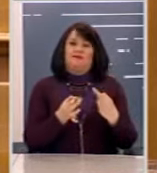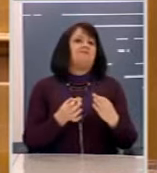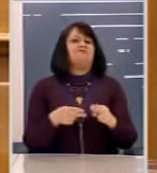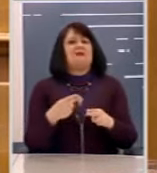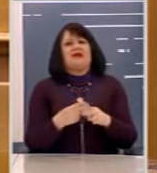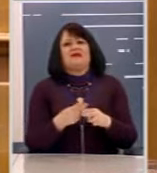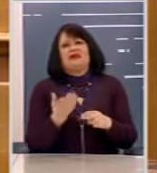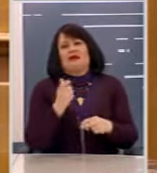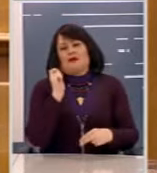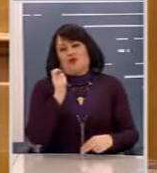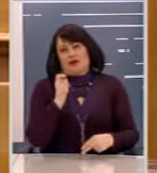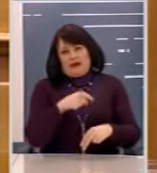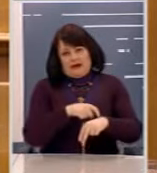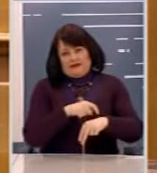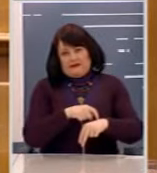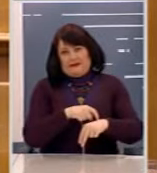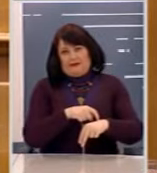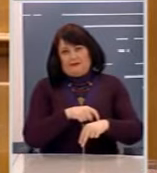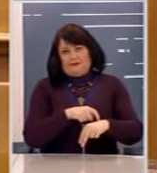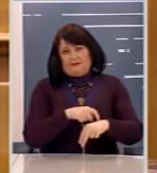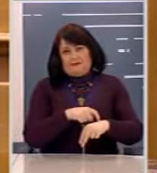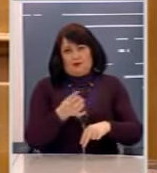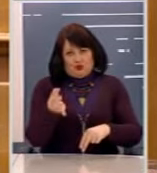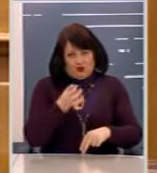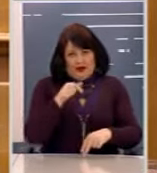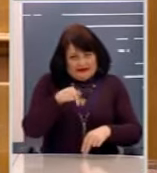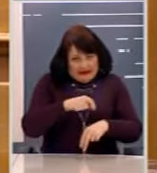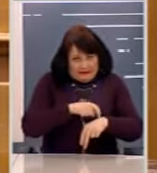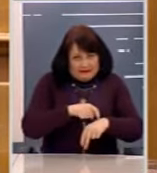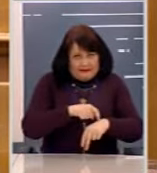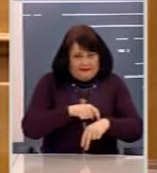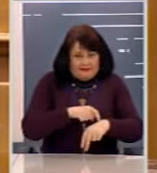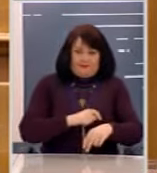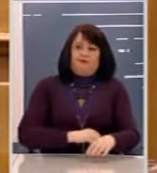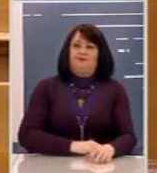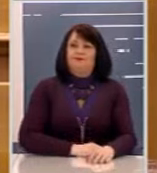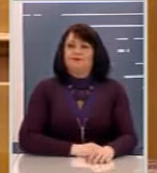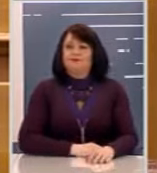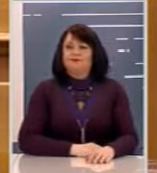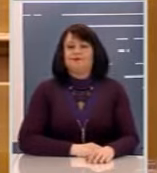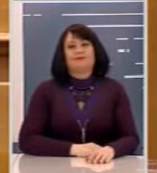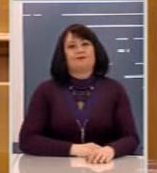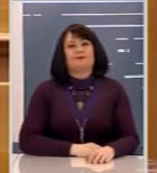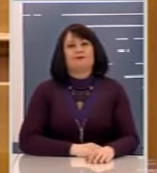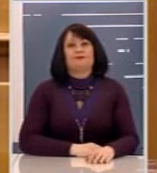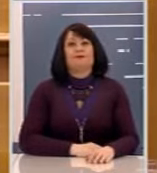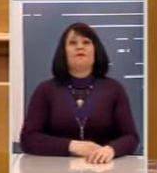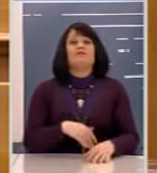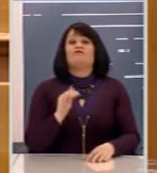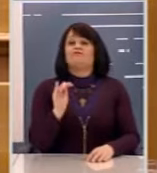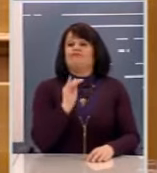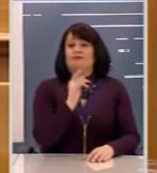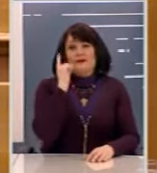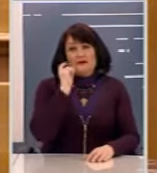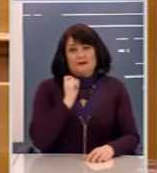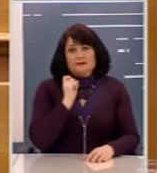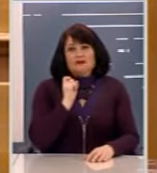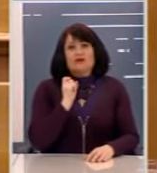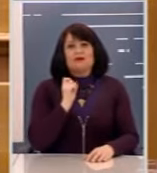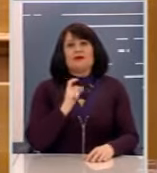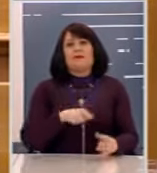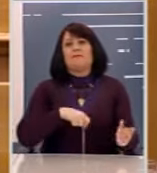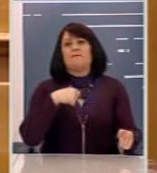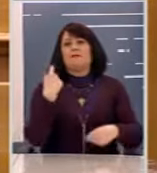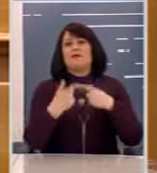αξία πολιτική αυτού του τύπου η προσέγγιση. Και το πάρτι, αγαπητοί συνάδελφοι,